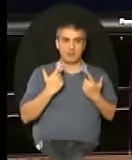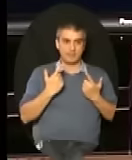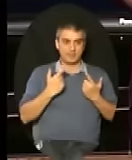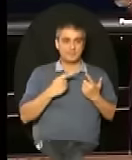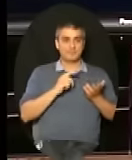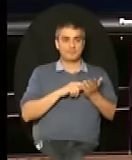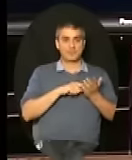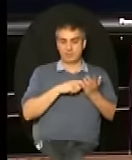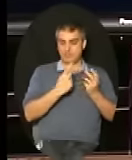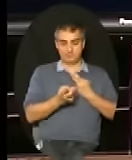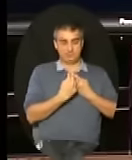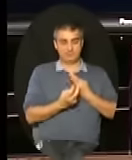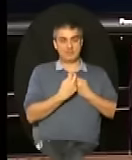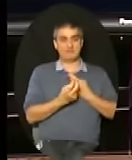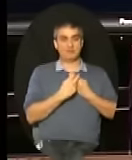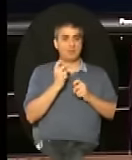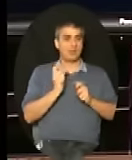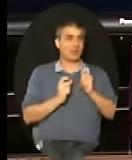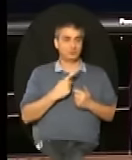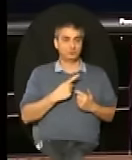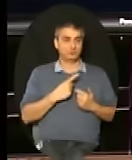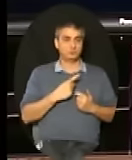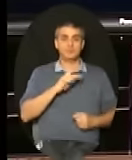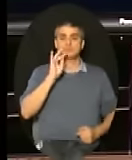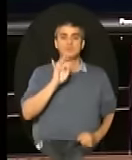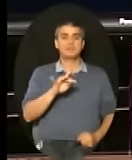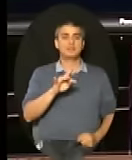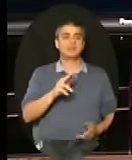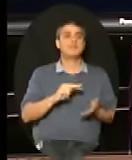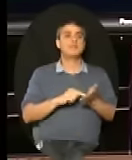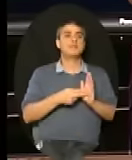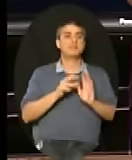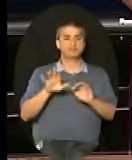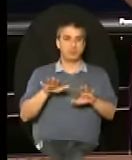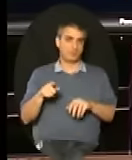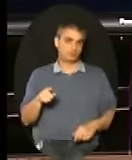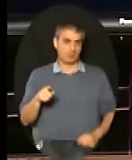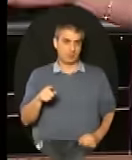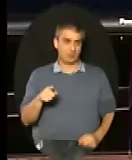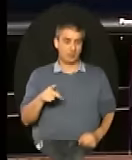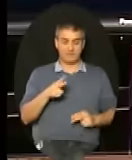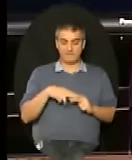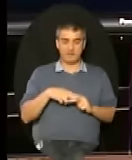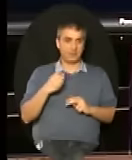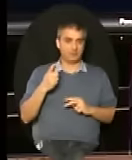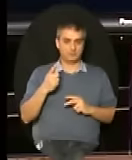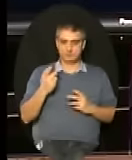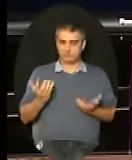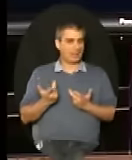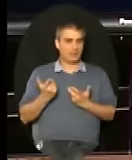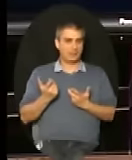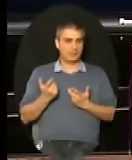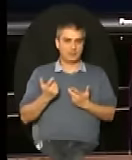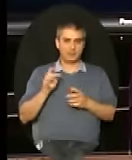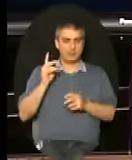כי מצטרפים אליהם אנשים שמתנגדים למדיניות של הממשלה, ואז הכלי שלהם זה